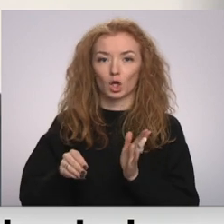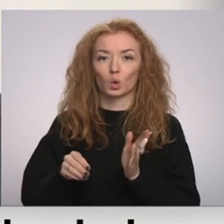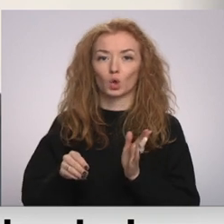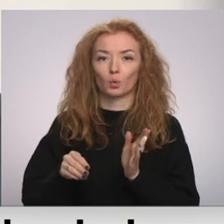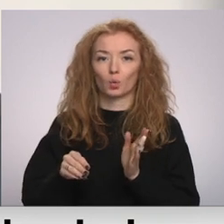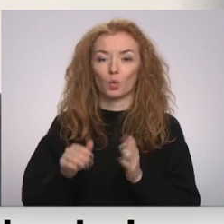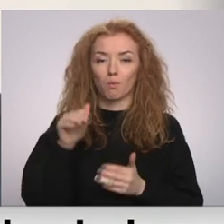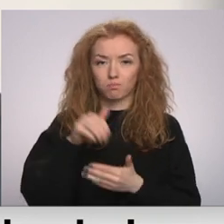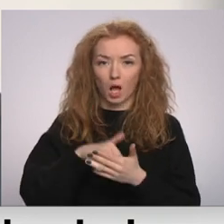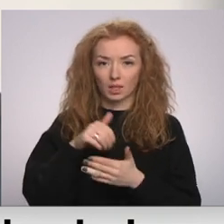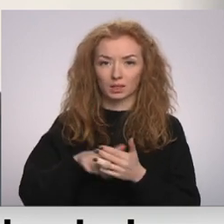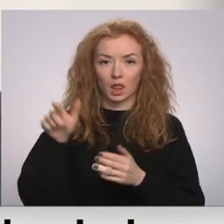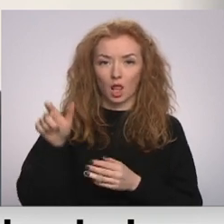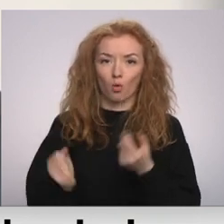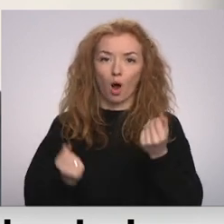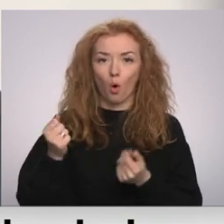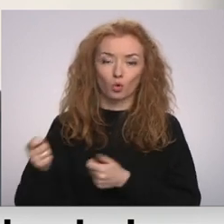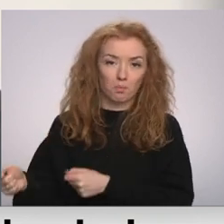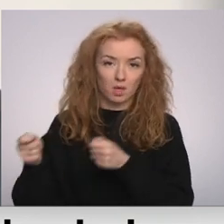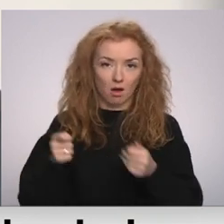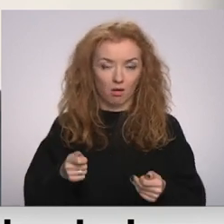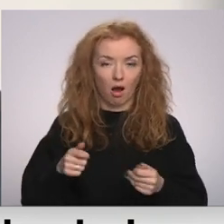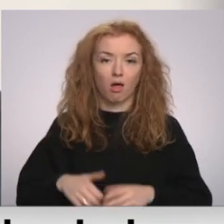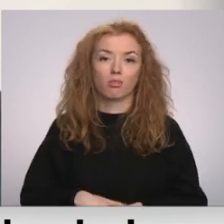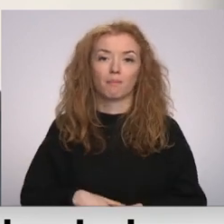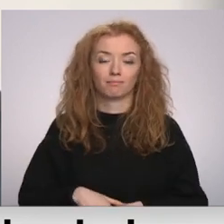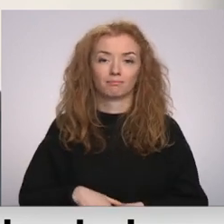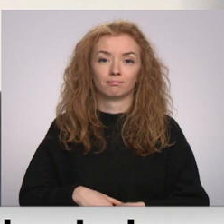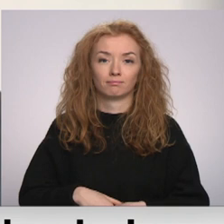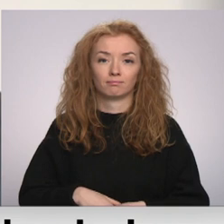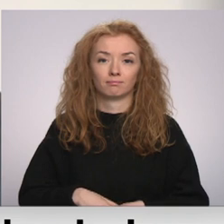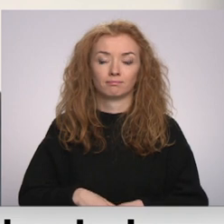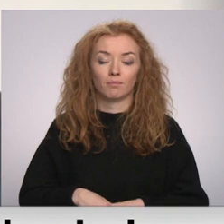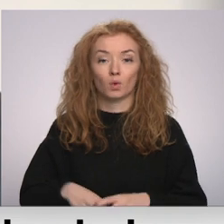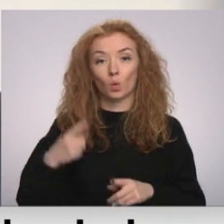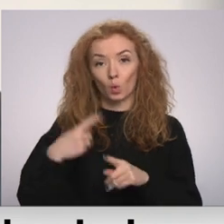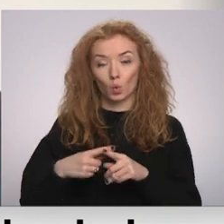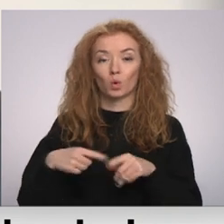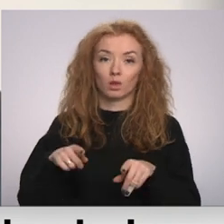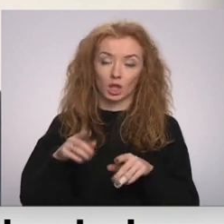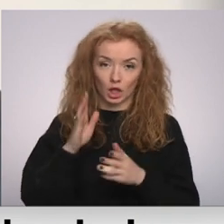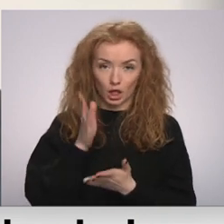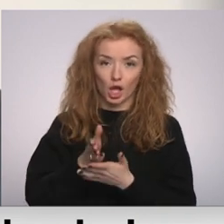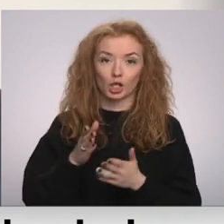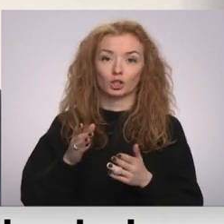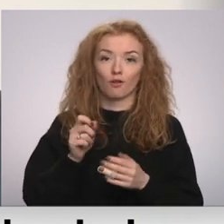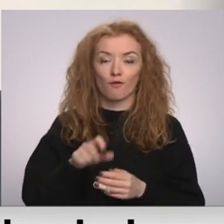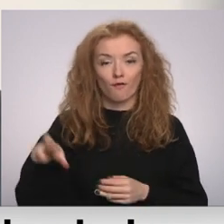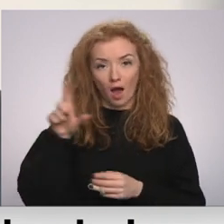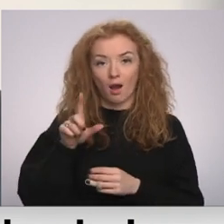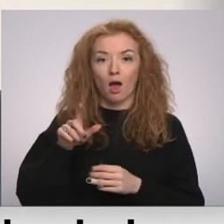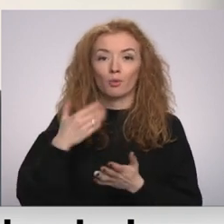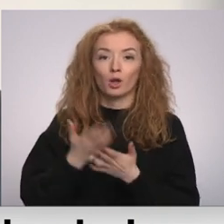tieši pastnieku auto piegādēm, un orientēties tieši arī vairākumā gadījumu uz